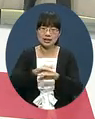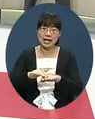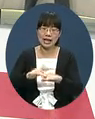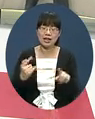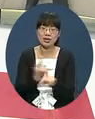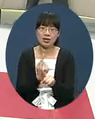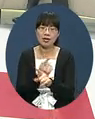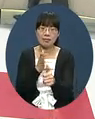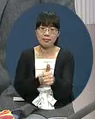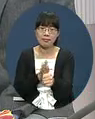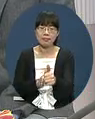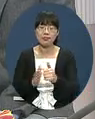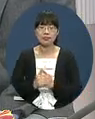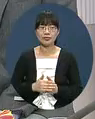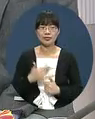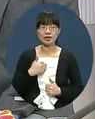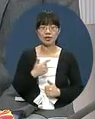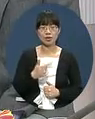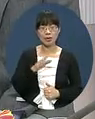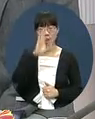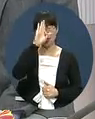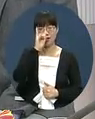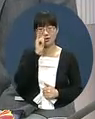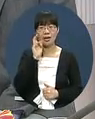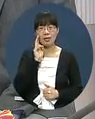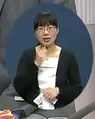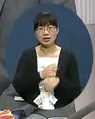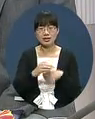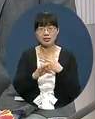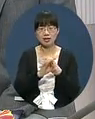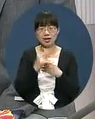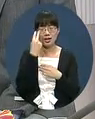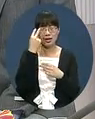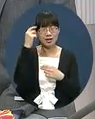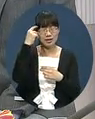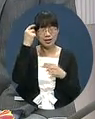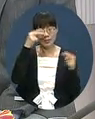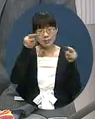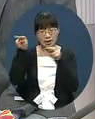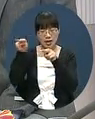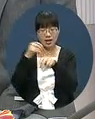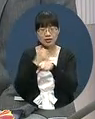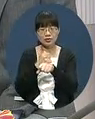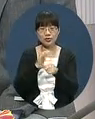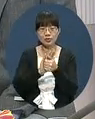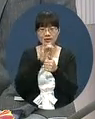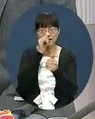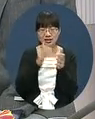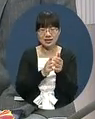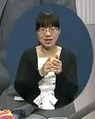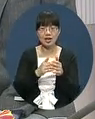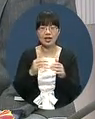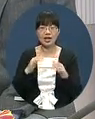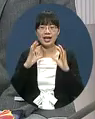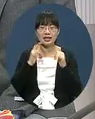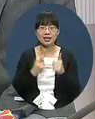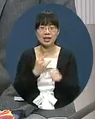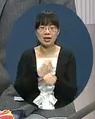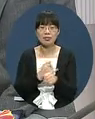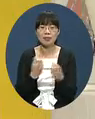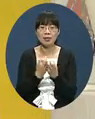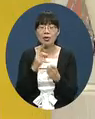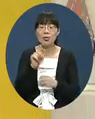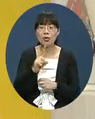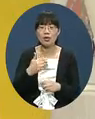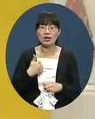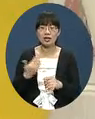네. 저희가 뭐 너무 아프거나 괴로울 땐 시선을 좀 돌리는 것도 도움이 되잖아요. 어떤 방법을 아이들한테 하면 좋을까요? 그래서 아까 이제